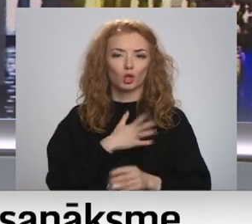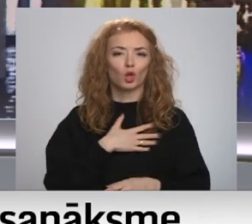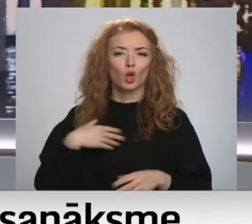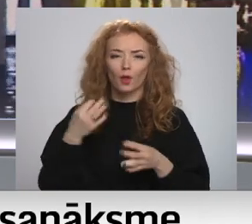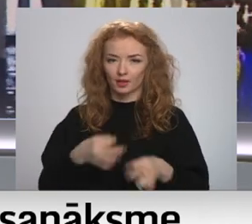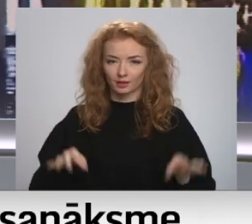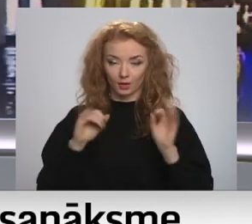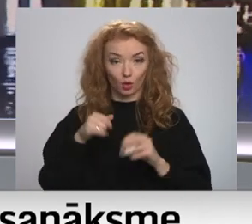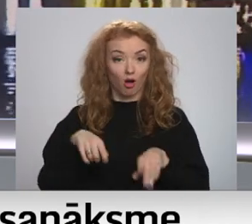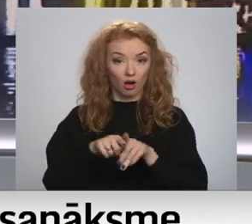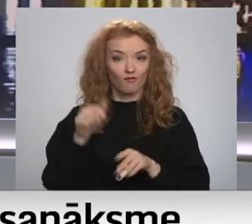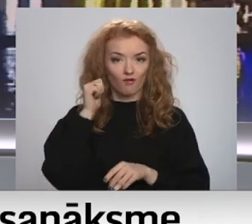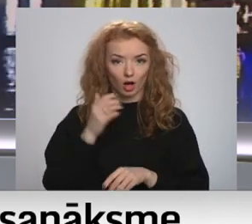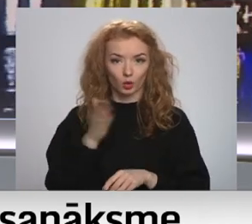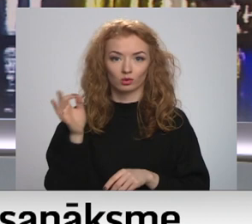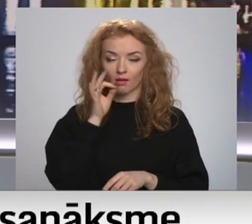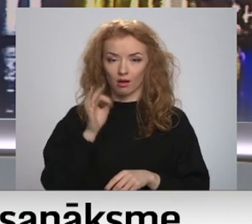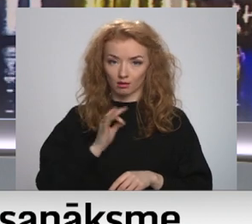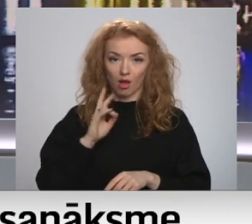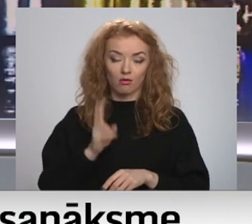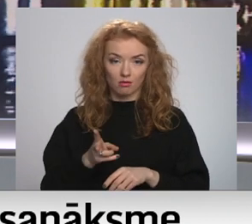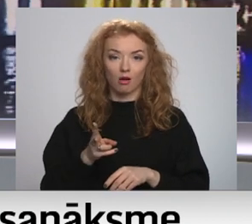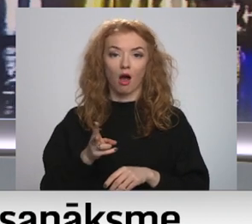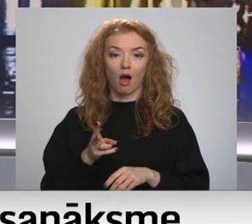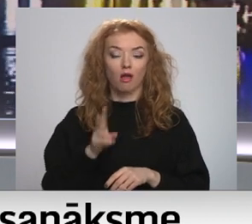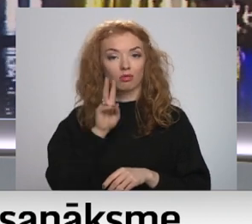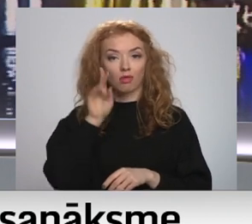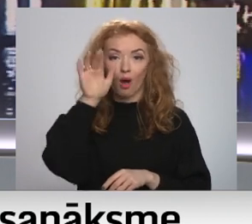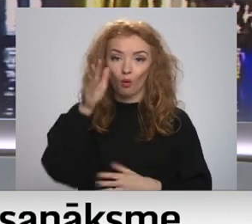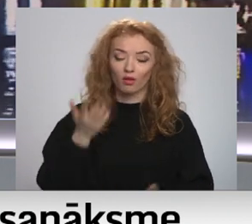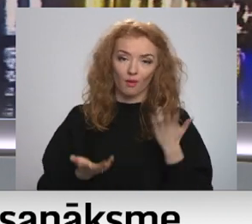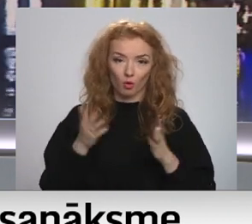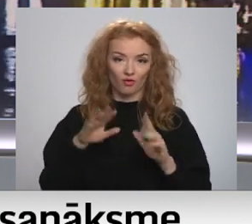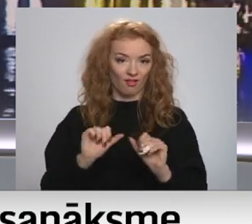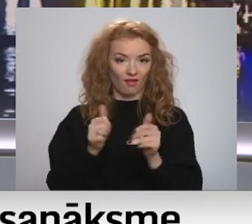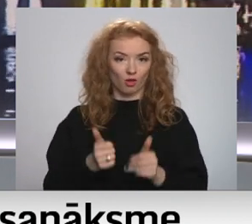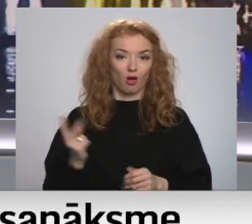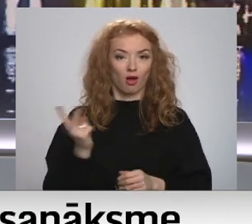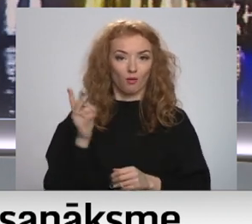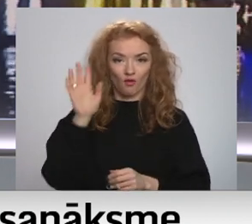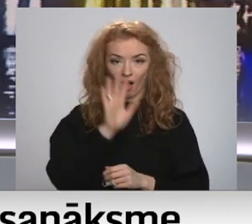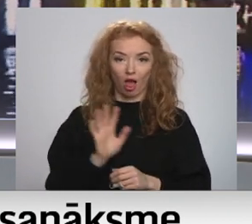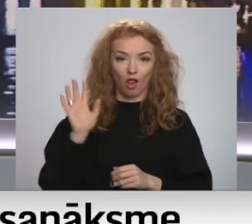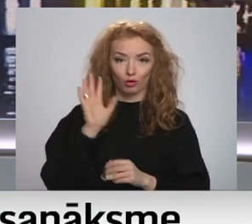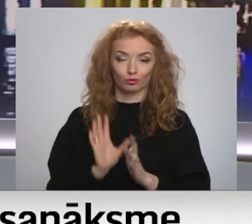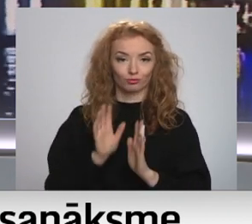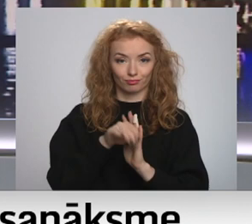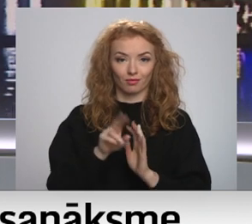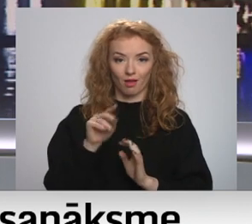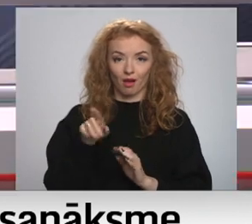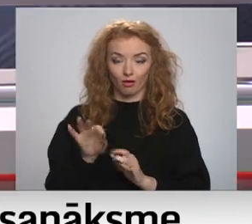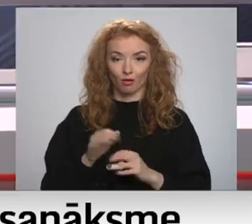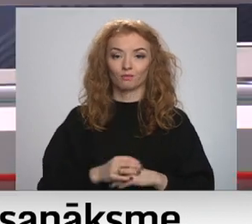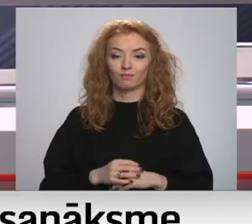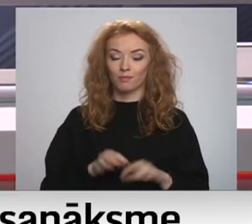tu vakar iezīmēji, ka tiek gaidīts, kādā veidā nākotnē varētu veidoties šo abu valstu attiecības ar NATO. Jā,